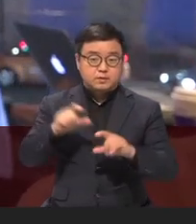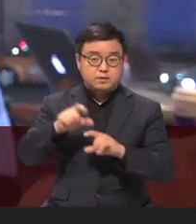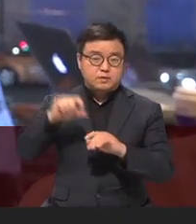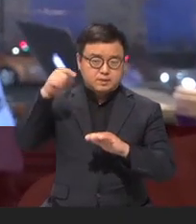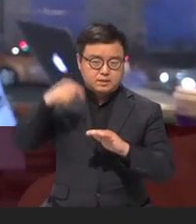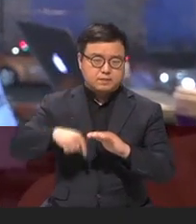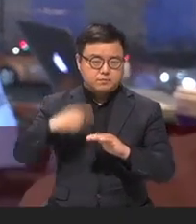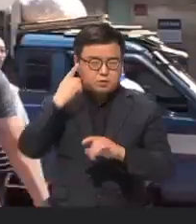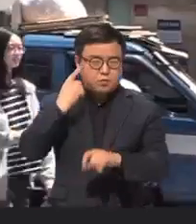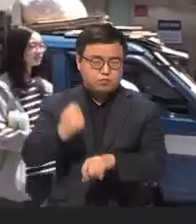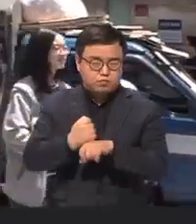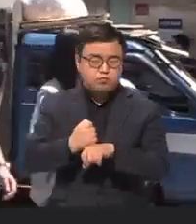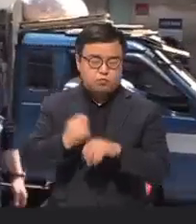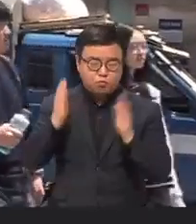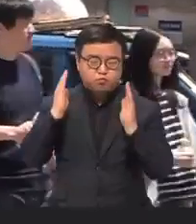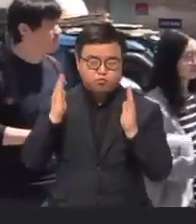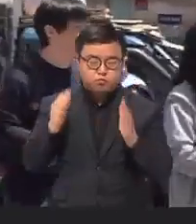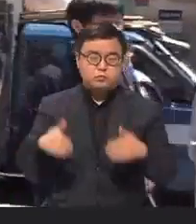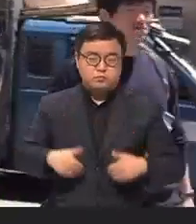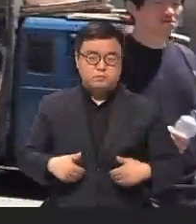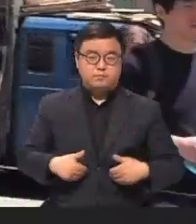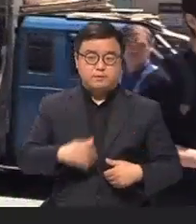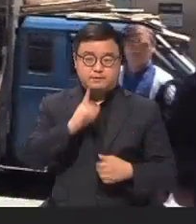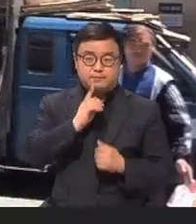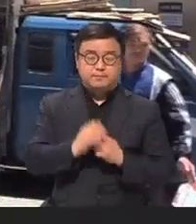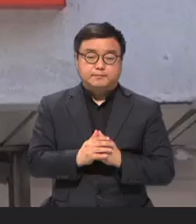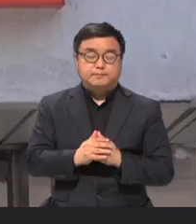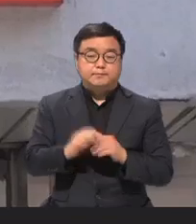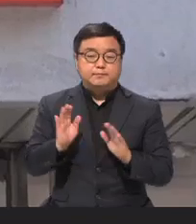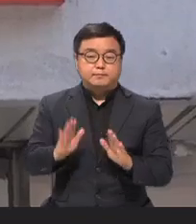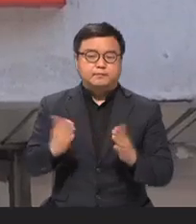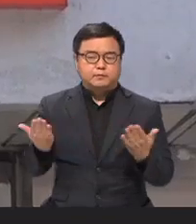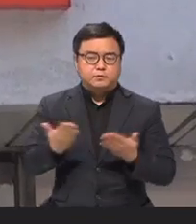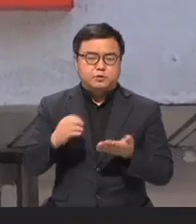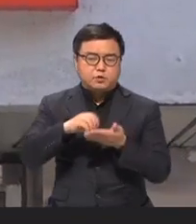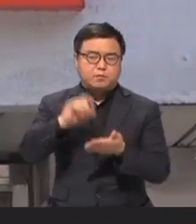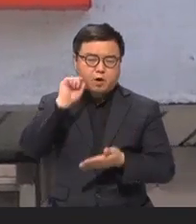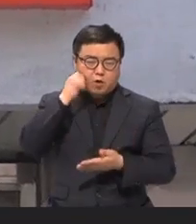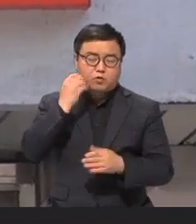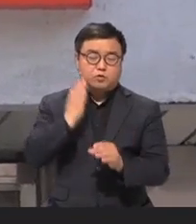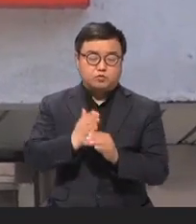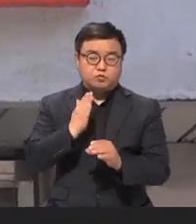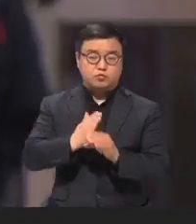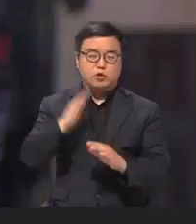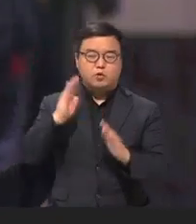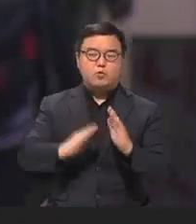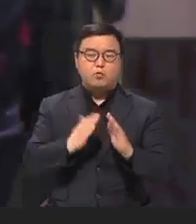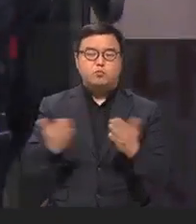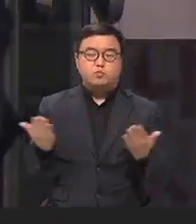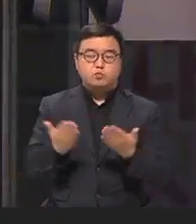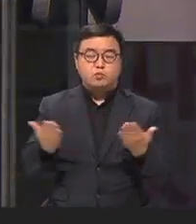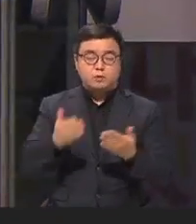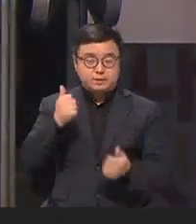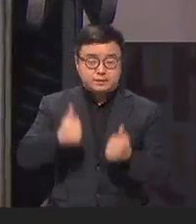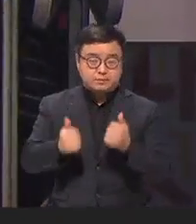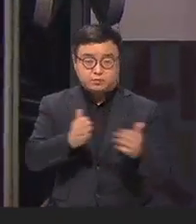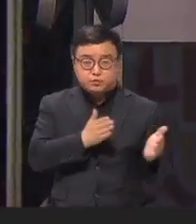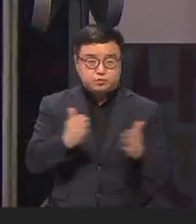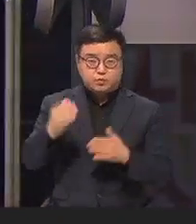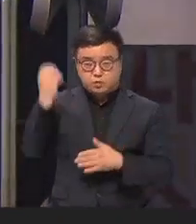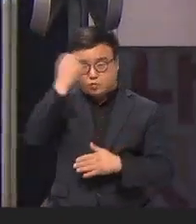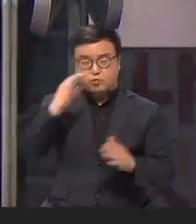배우면 되겠다. 취업난 속에 공무원을 준비하는 고등학생, 이른바 공딩족이 빠르게 늘고